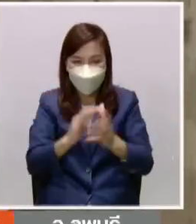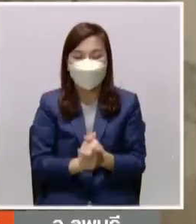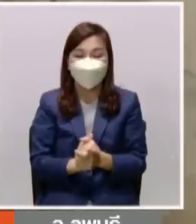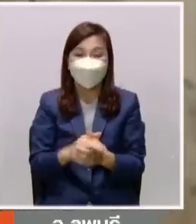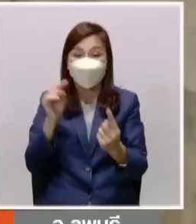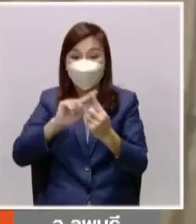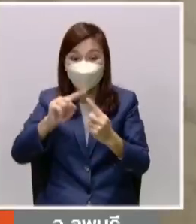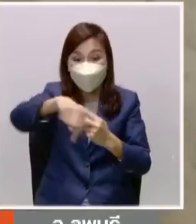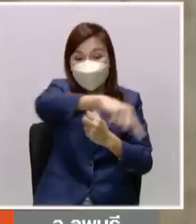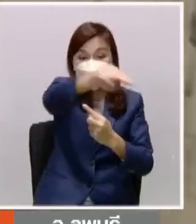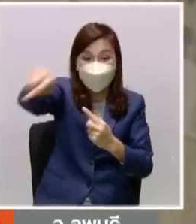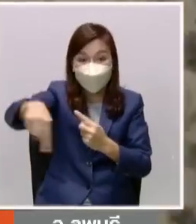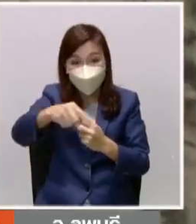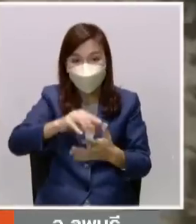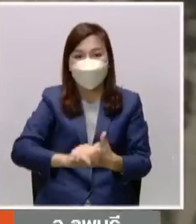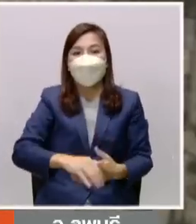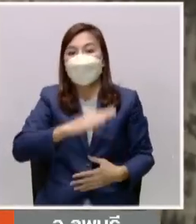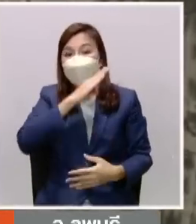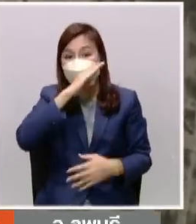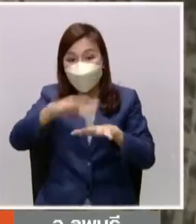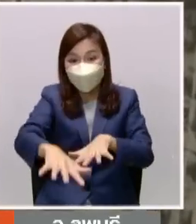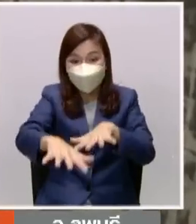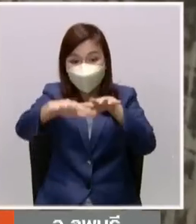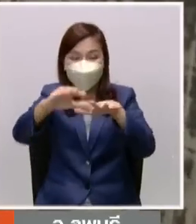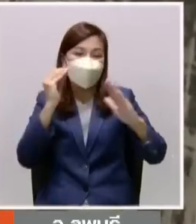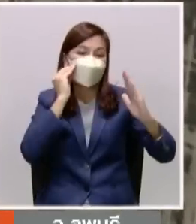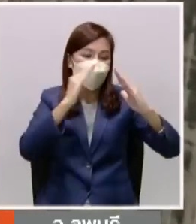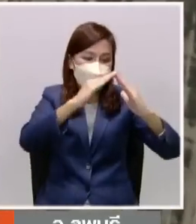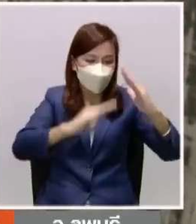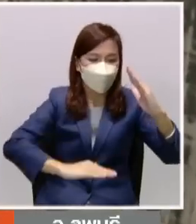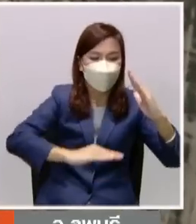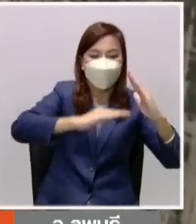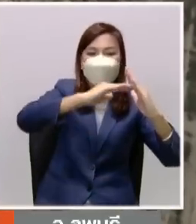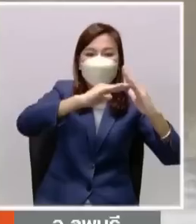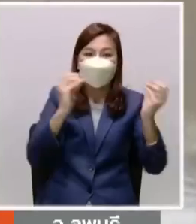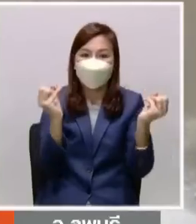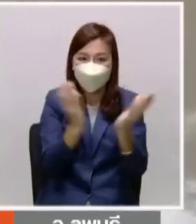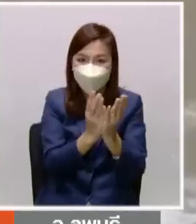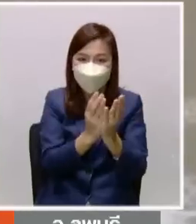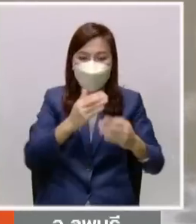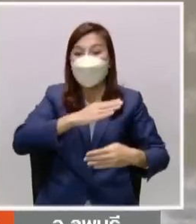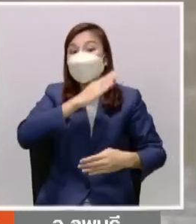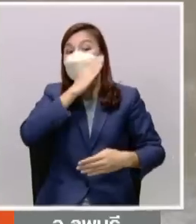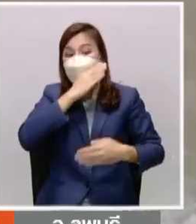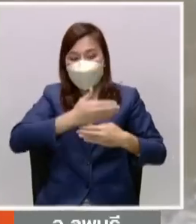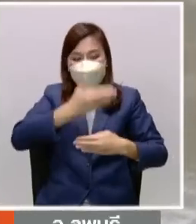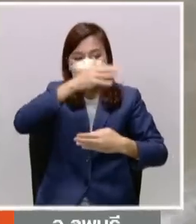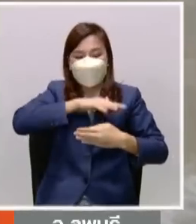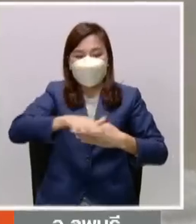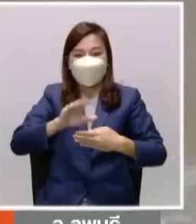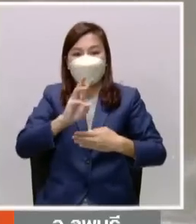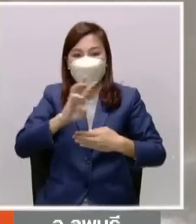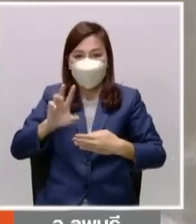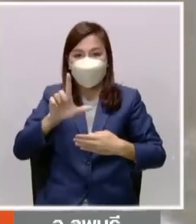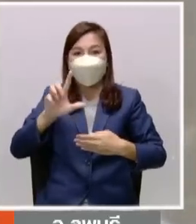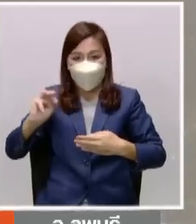กระทบต่อพื้นที่ท้ายเขื่อนก็ต่อเมื่อมีการระบายเกิน 600ลบ.ม.ต่อวินาทีอย่างไรก็ตามประชาชนที่อาศัยอยู่ในพื้น